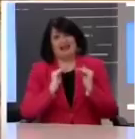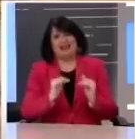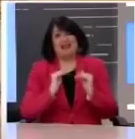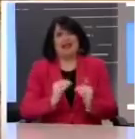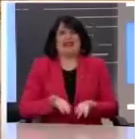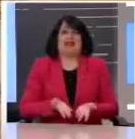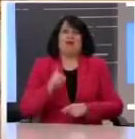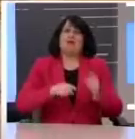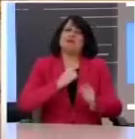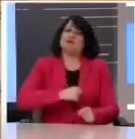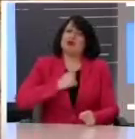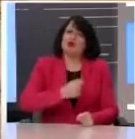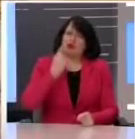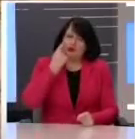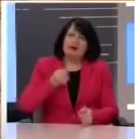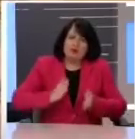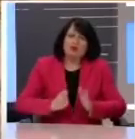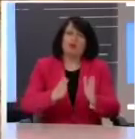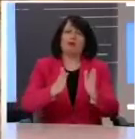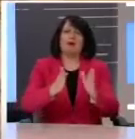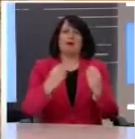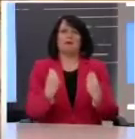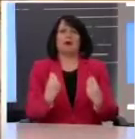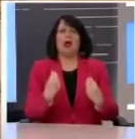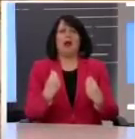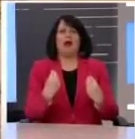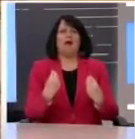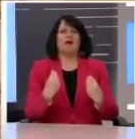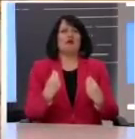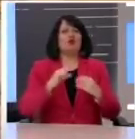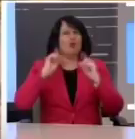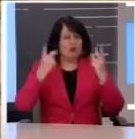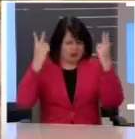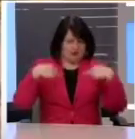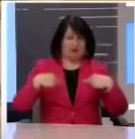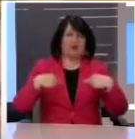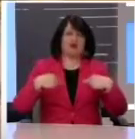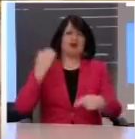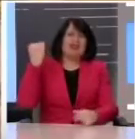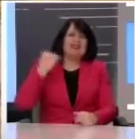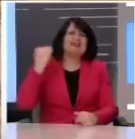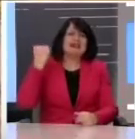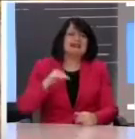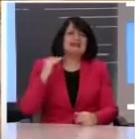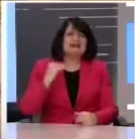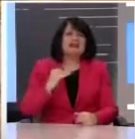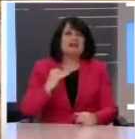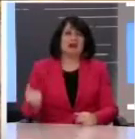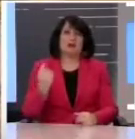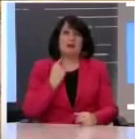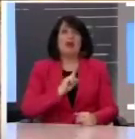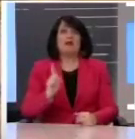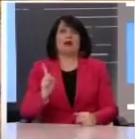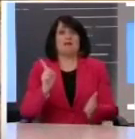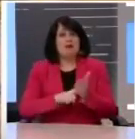Κάποιοι στεναχωριούνται που βλέπουν ότι όλοι οι εταίροι μας πια αναγνωρίζουν ότι οι θυσίες δεν πρέπει να πάνε χαμένες και δεν θα πάνε